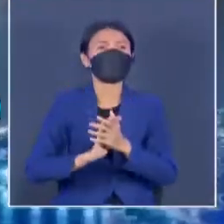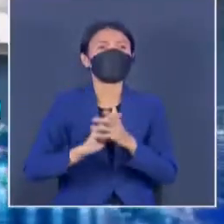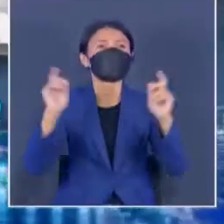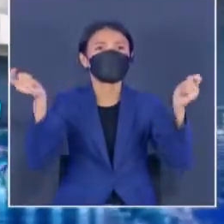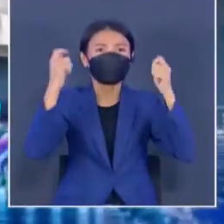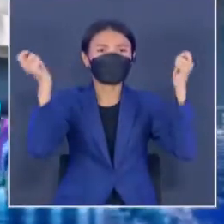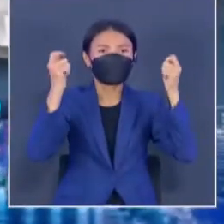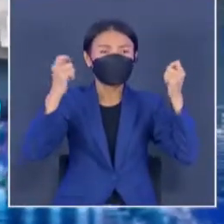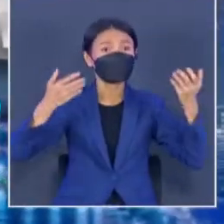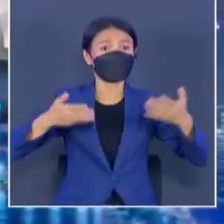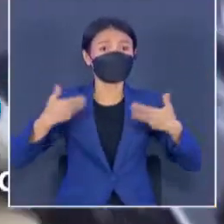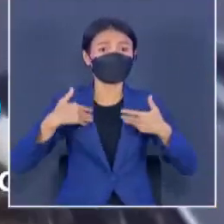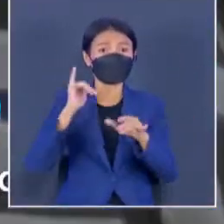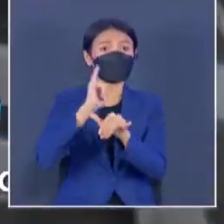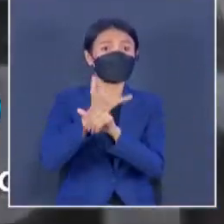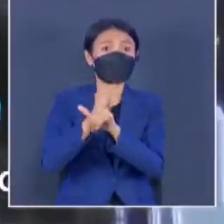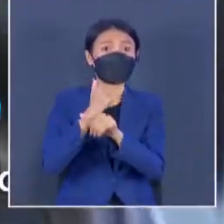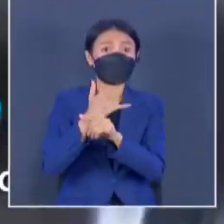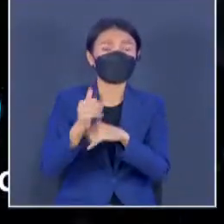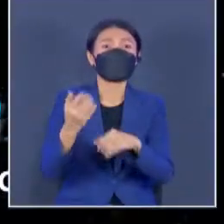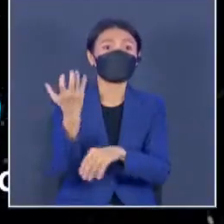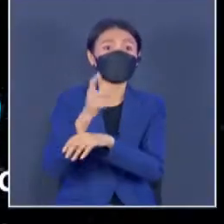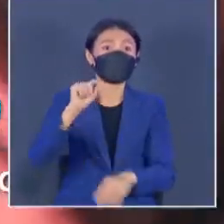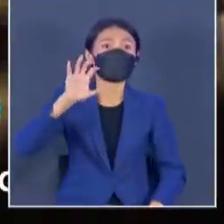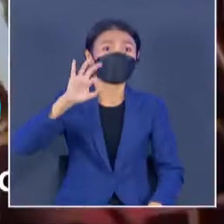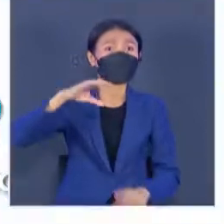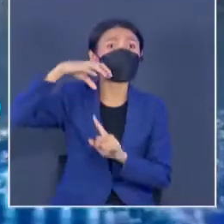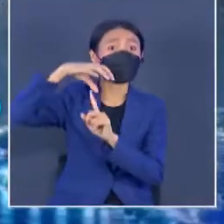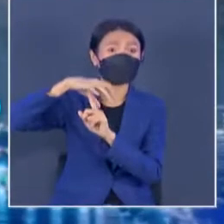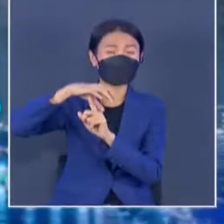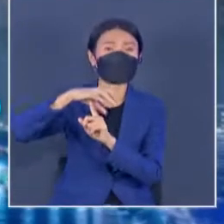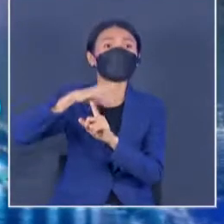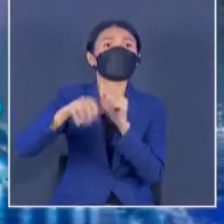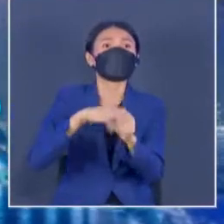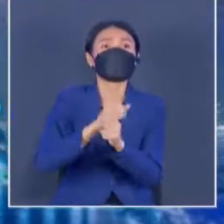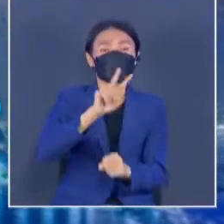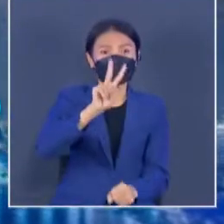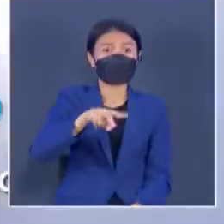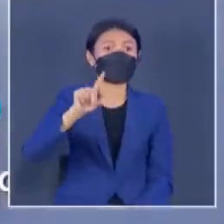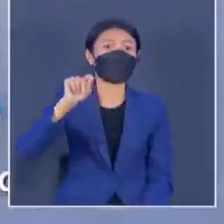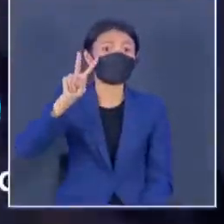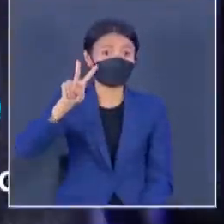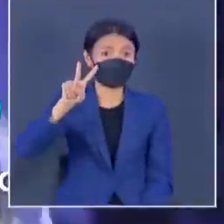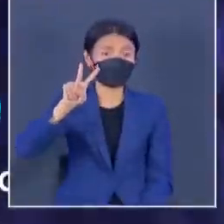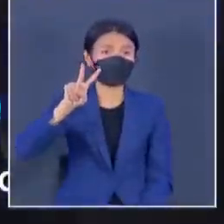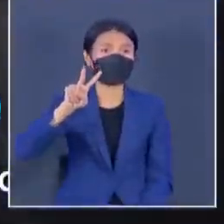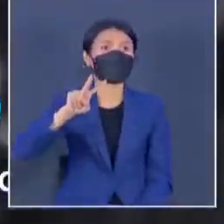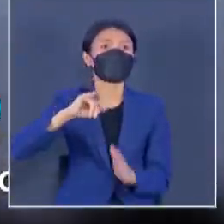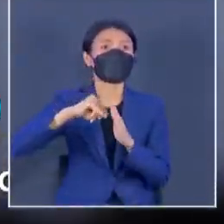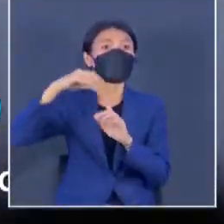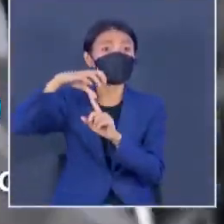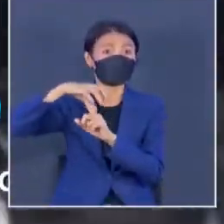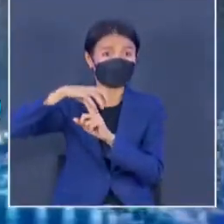ลองใหญ่ส่งท้ายปีเก่าต้อนรับปีใหม่โมโน29พัทยาคาวดาว2022ณแหลมบริหายเมืองพัทยาจังหวัดชล